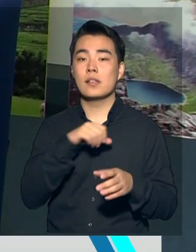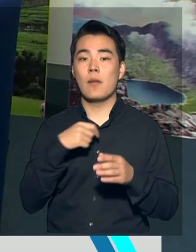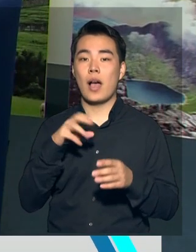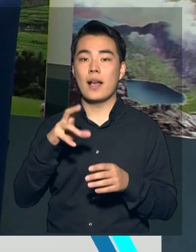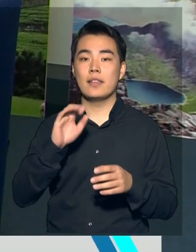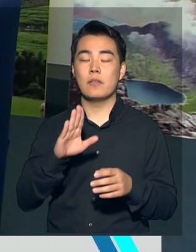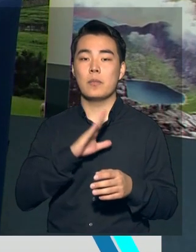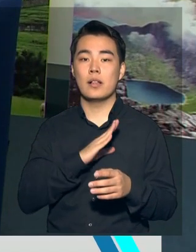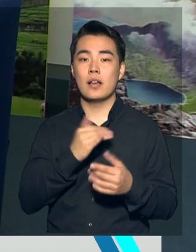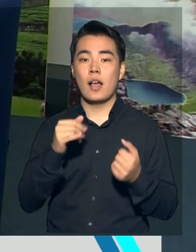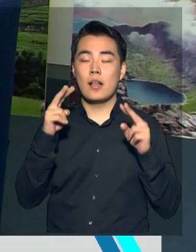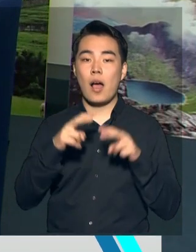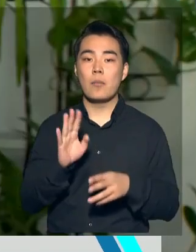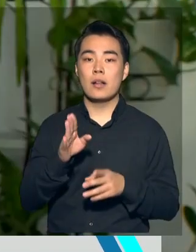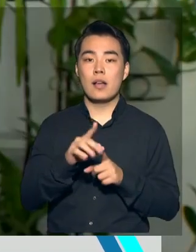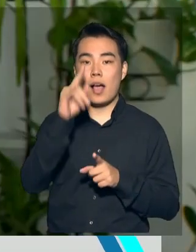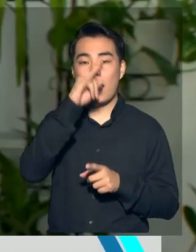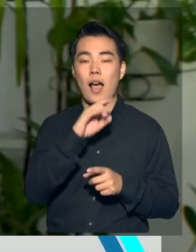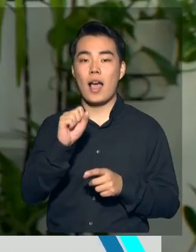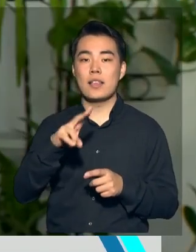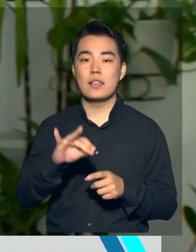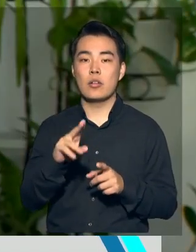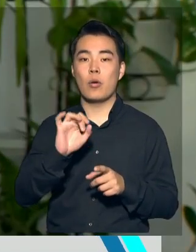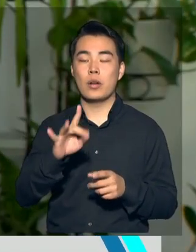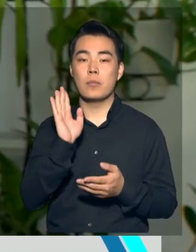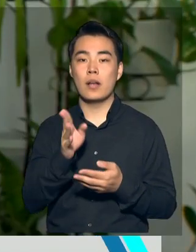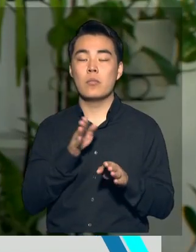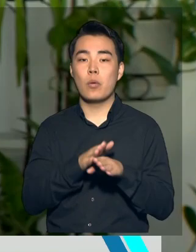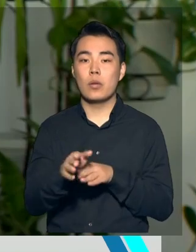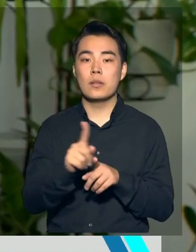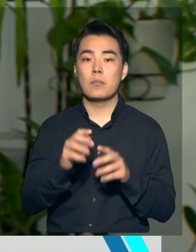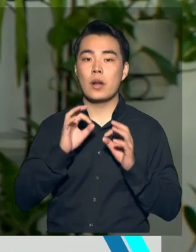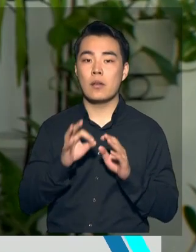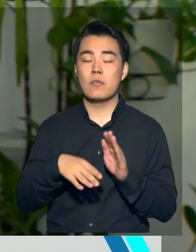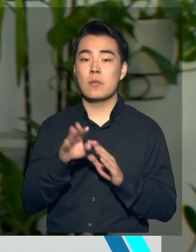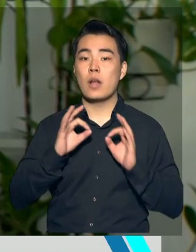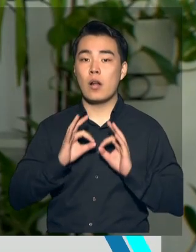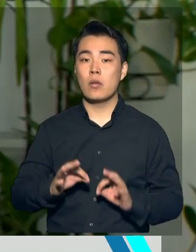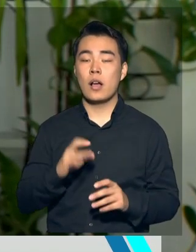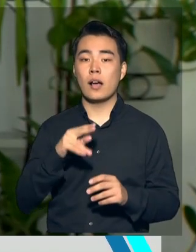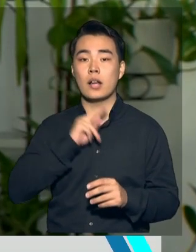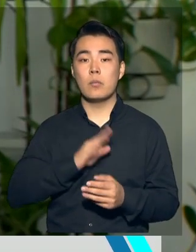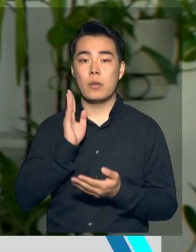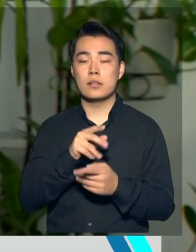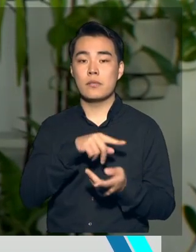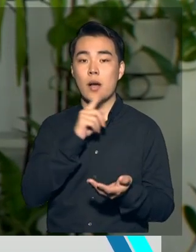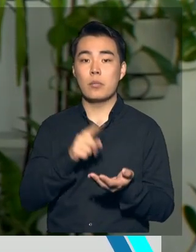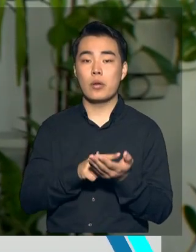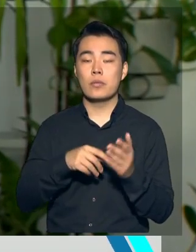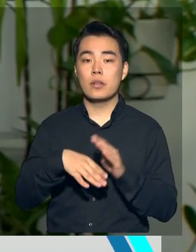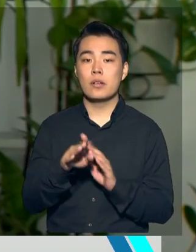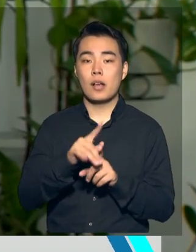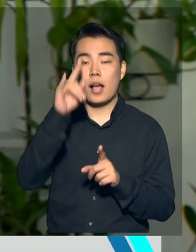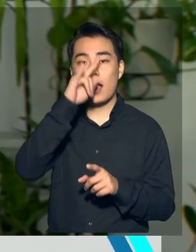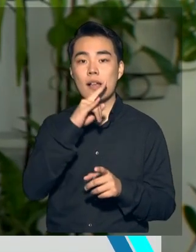расследование идет по линии казахстанской антикоррупционной службы и Генеральной прокуратуры скажите вы работаете над этим вопросом со своими